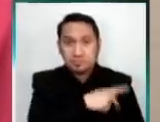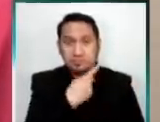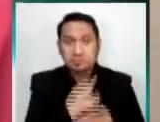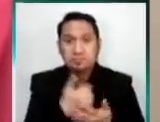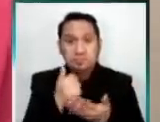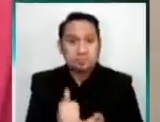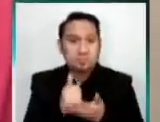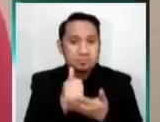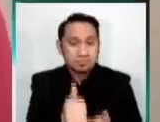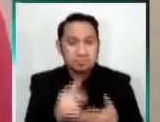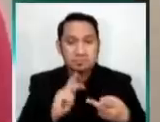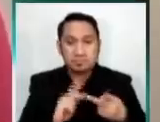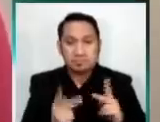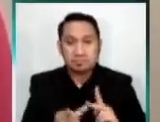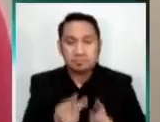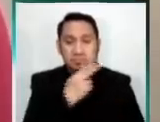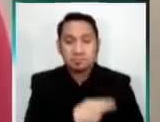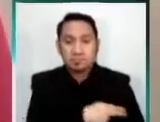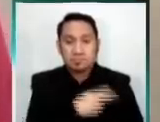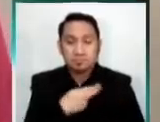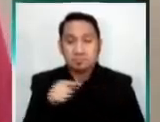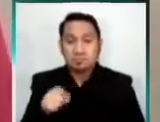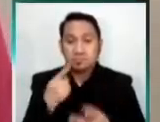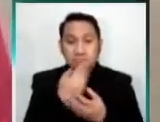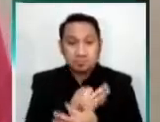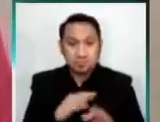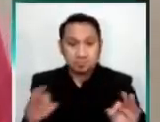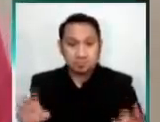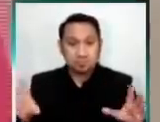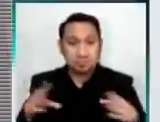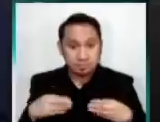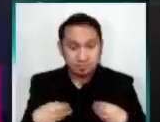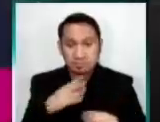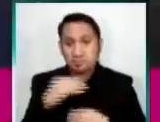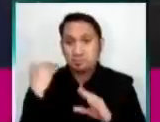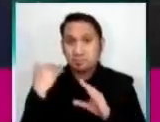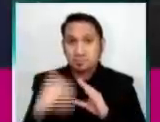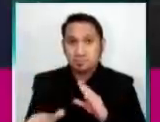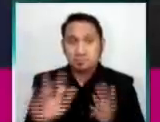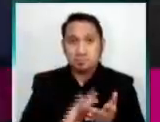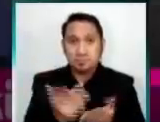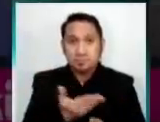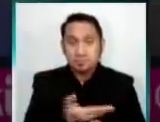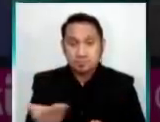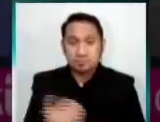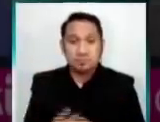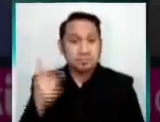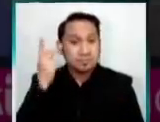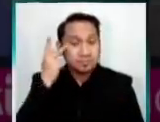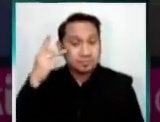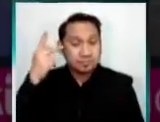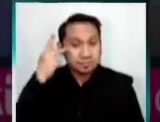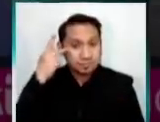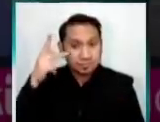ating partner hospitals. Libre niyong makukuha ito at ipapadala ang gamot sa inyo. Si Senator Kiko Pangilinan ang hikayat ng